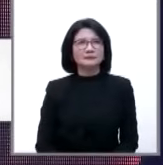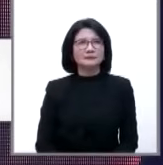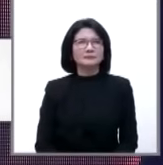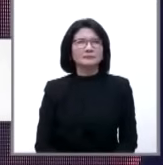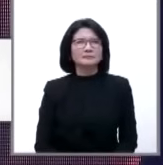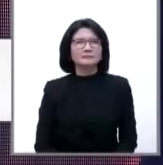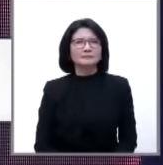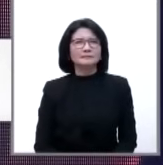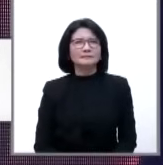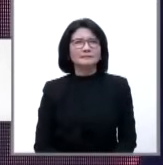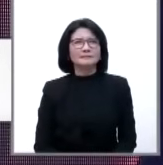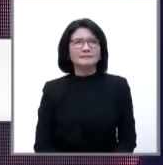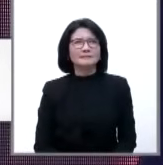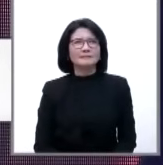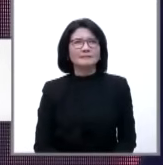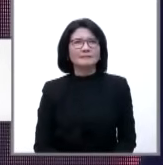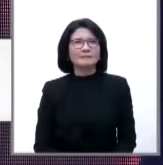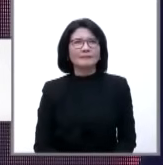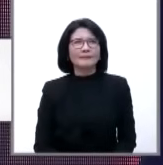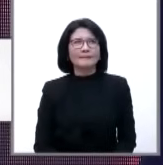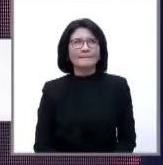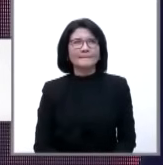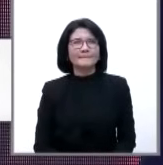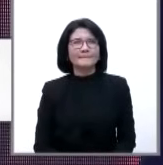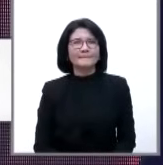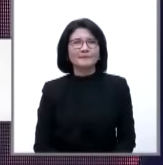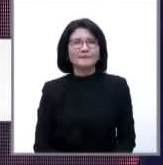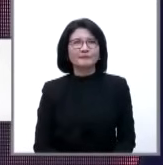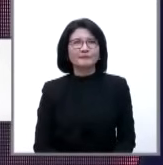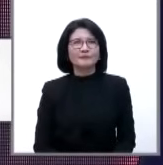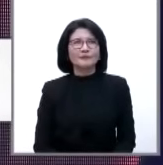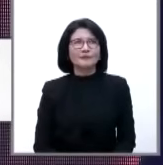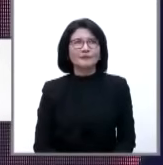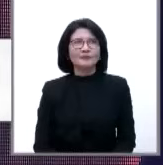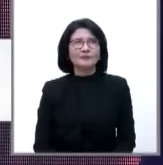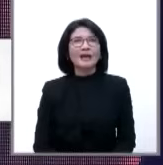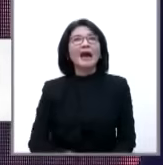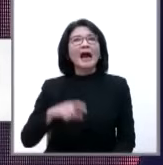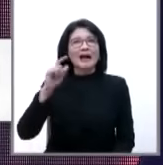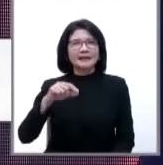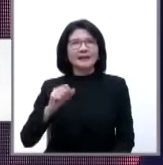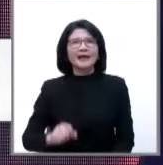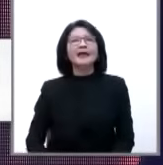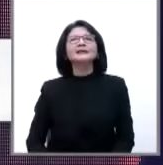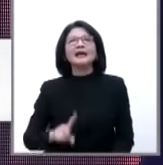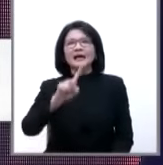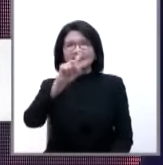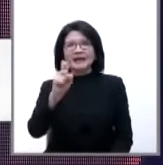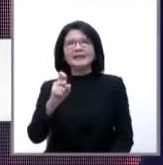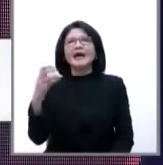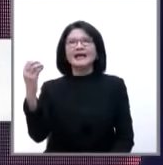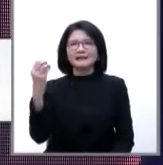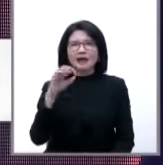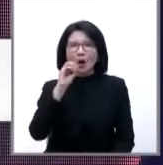silakan baik bapak-bapak cukupukup ini adalah segmen tanya jawab jawaban